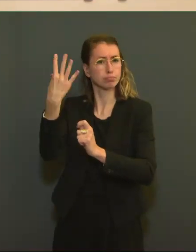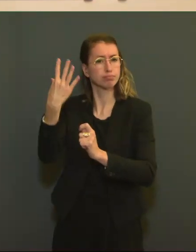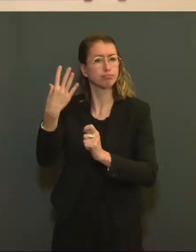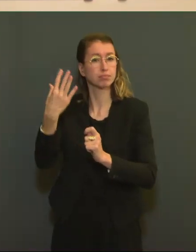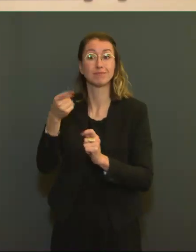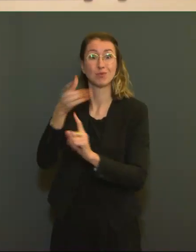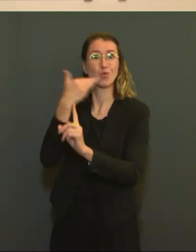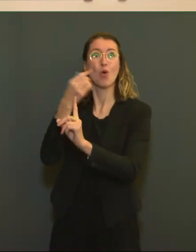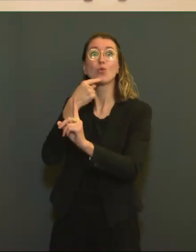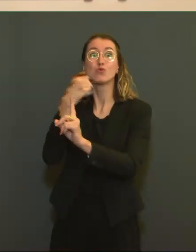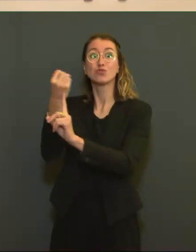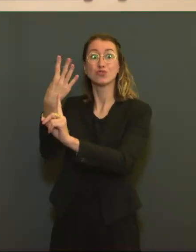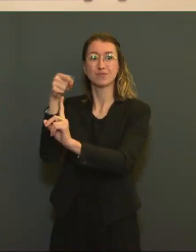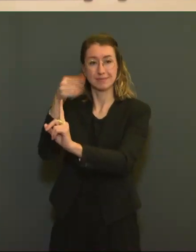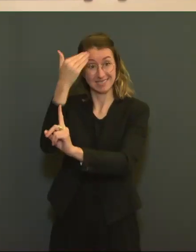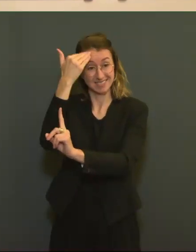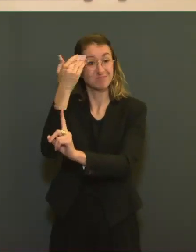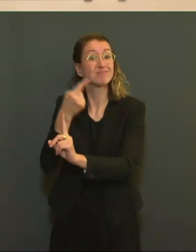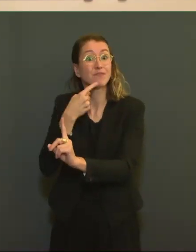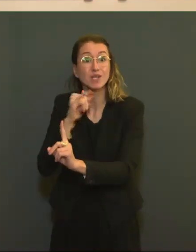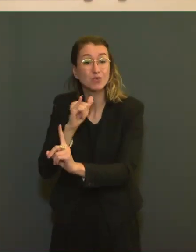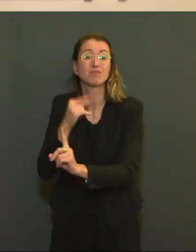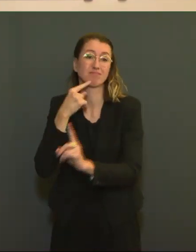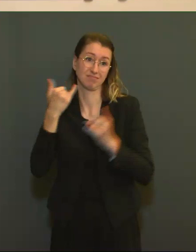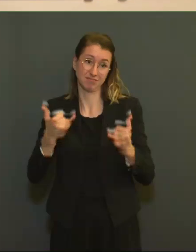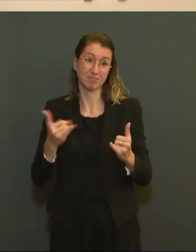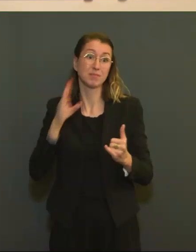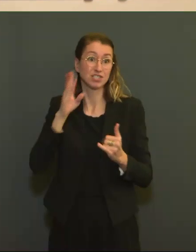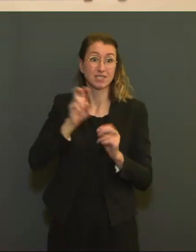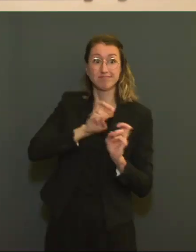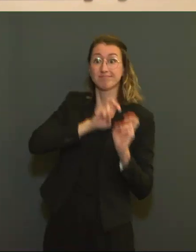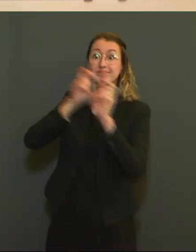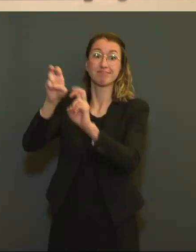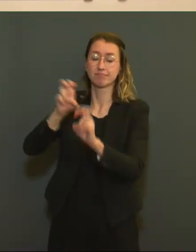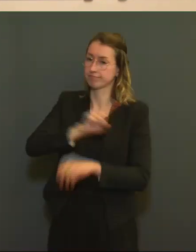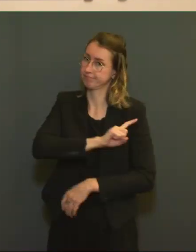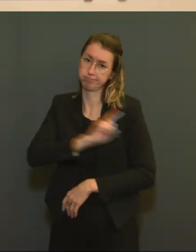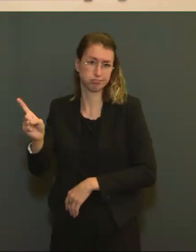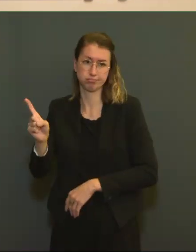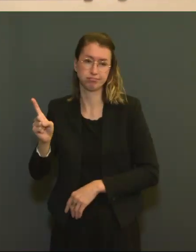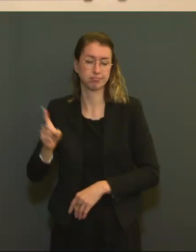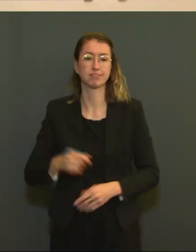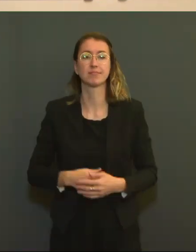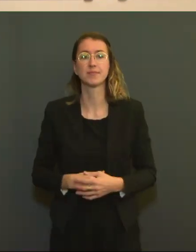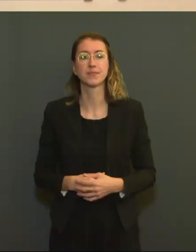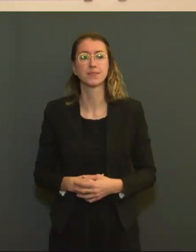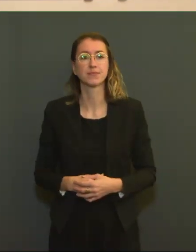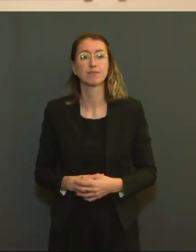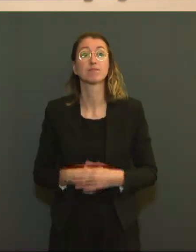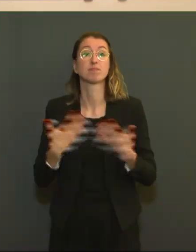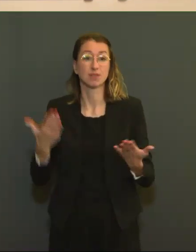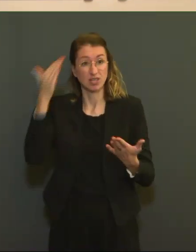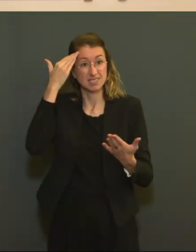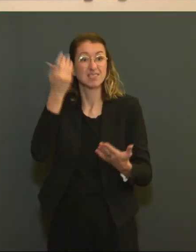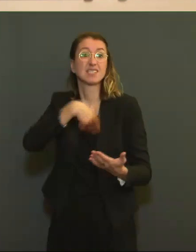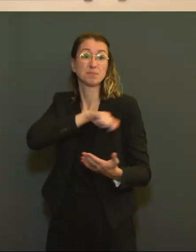Belgique, légalement, signifie que vous ne pouvez plus voyager dans le pays en question. Et actuellement, tout le monde sait que l'Espagne est en rouge. Ce n'est donc pas